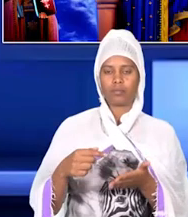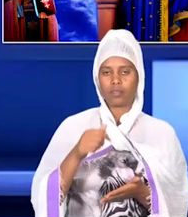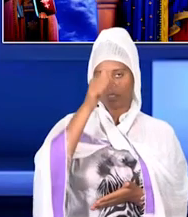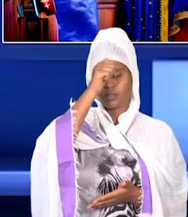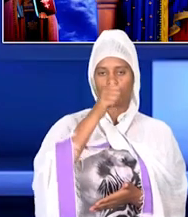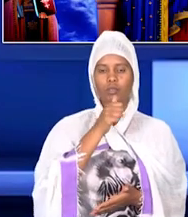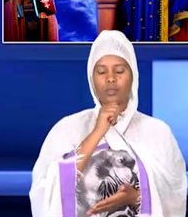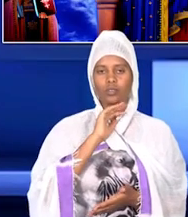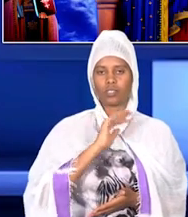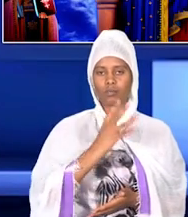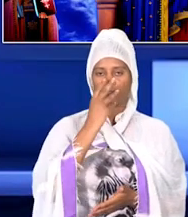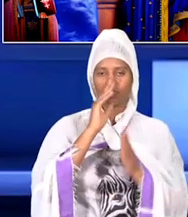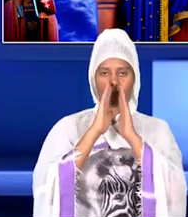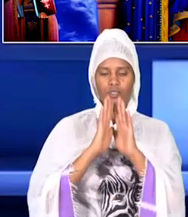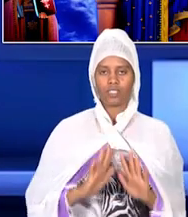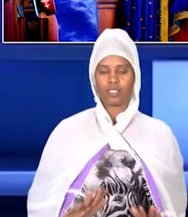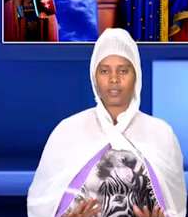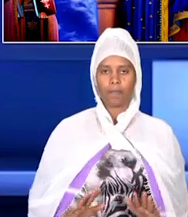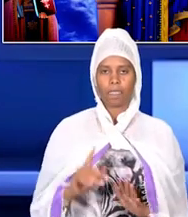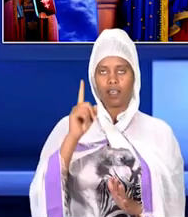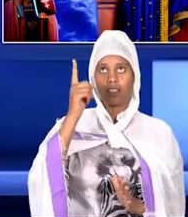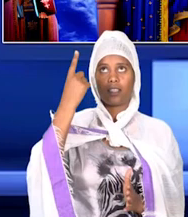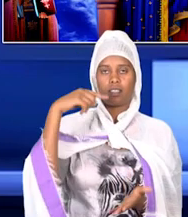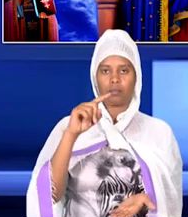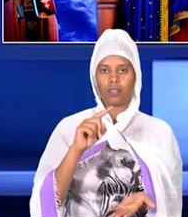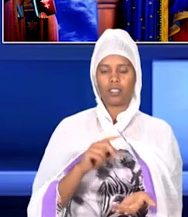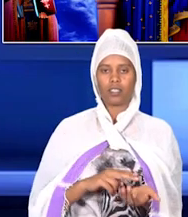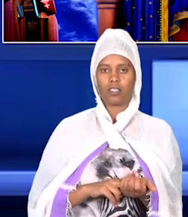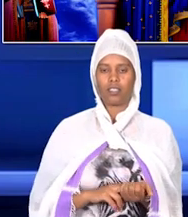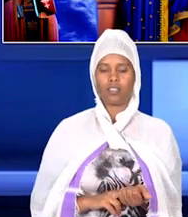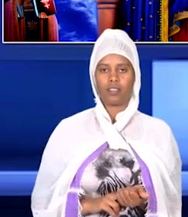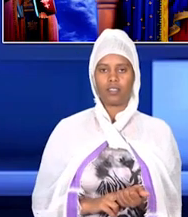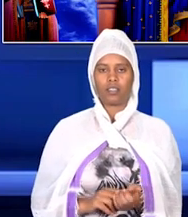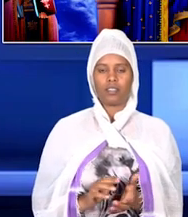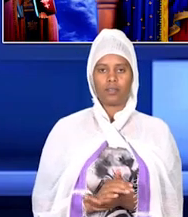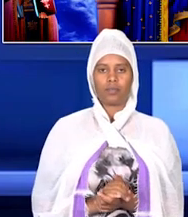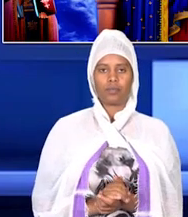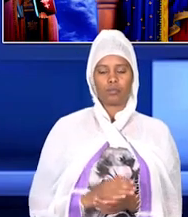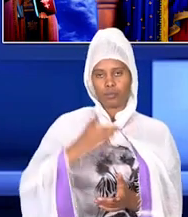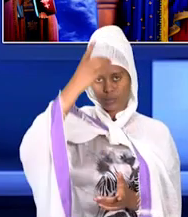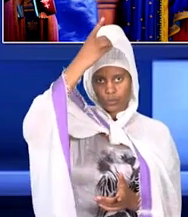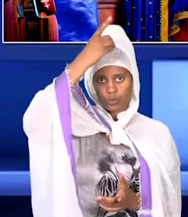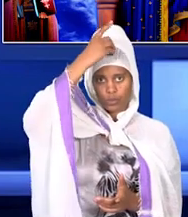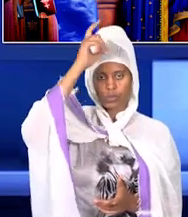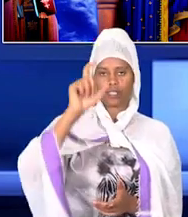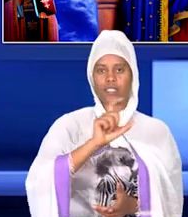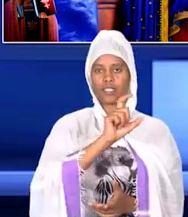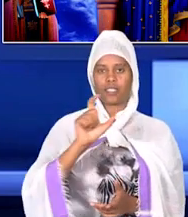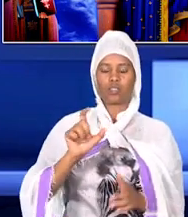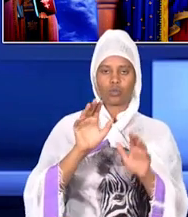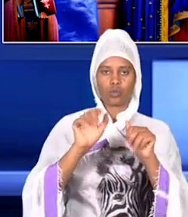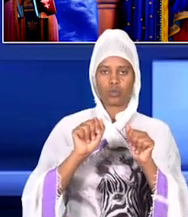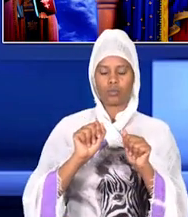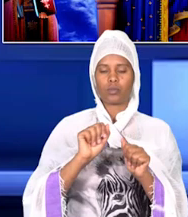በስመ አብ ወወልድ ወመንፈስ ቅዱስ አሃዱ አምላክ